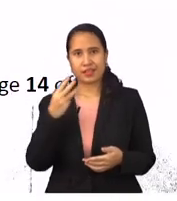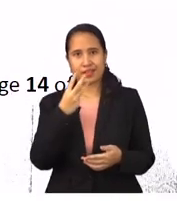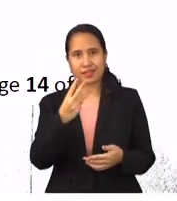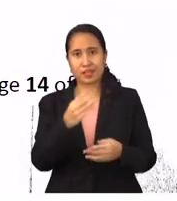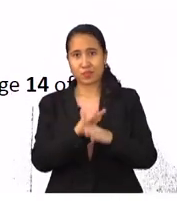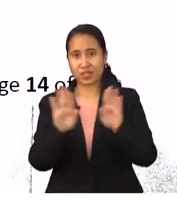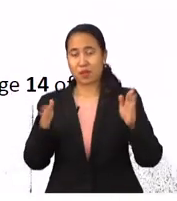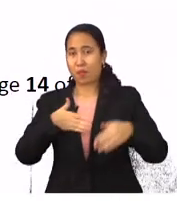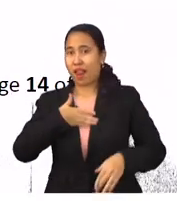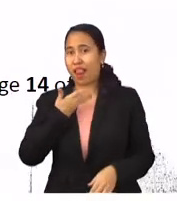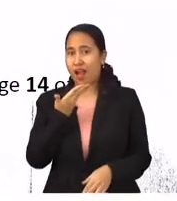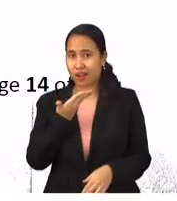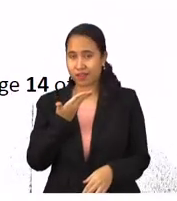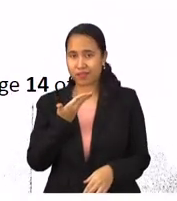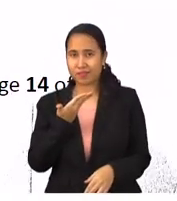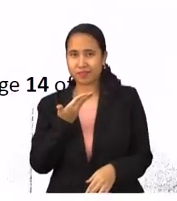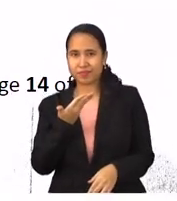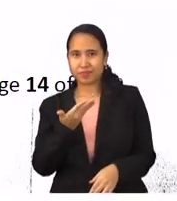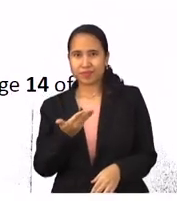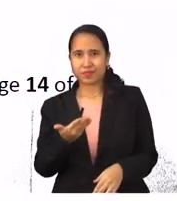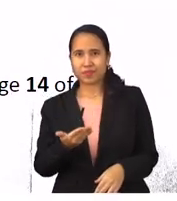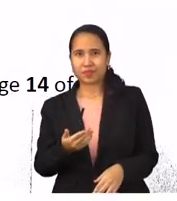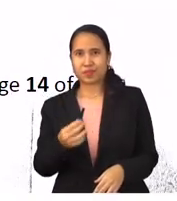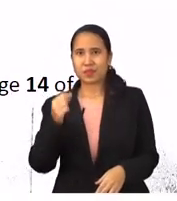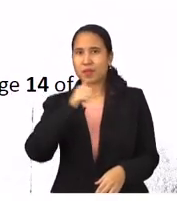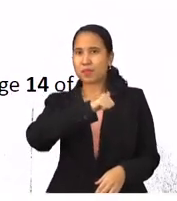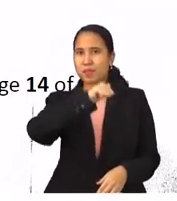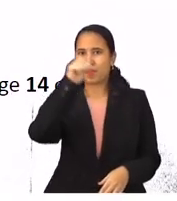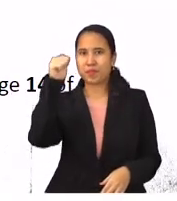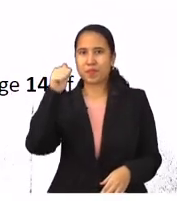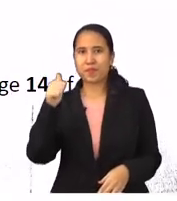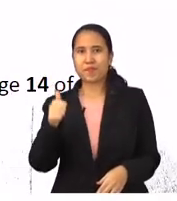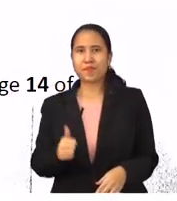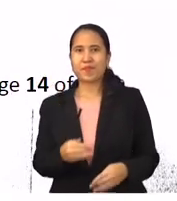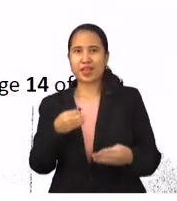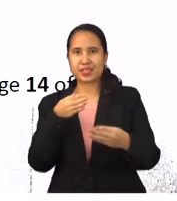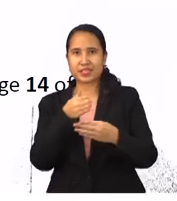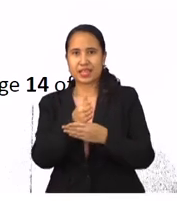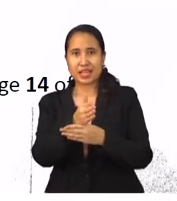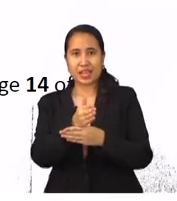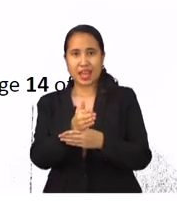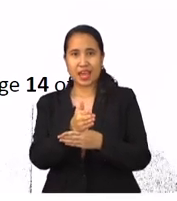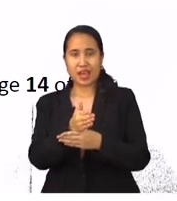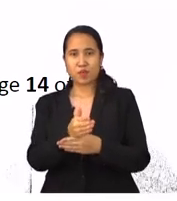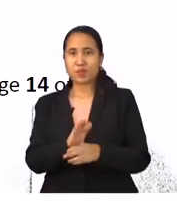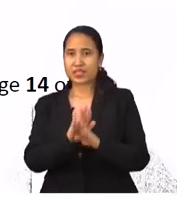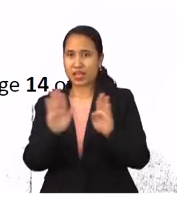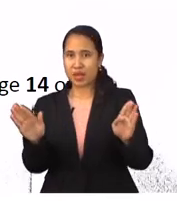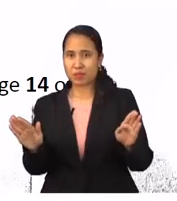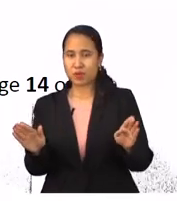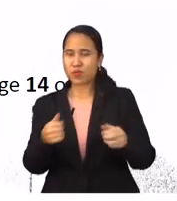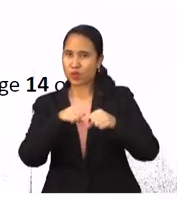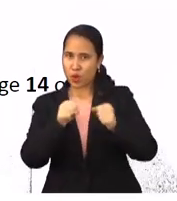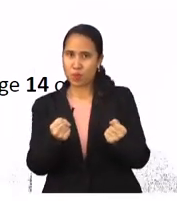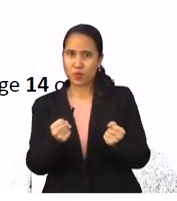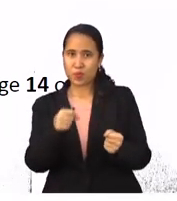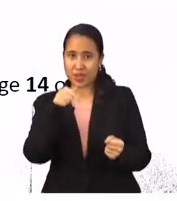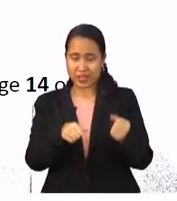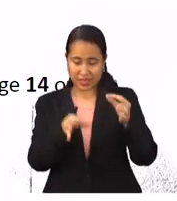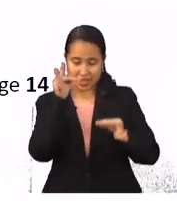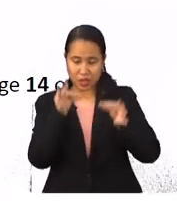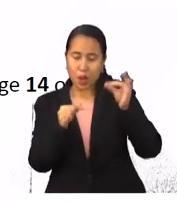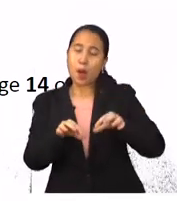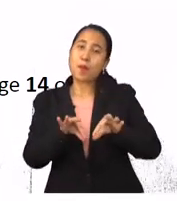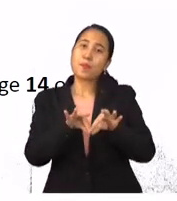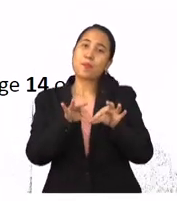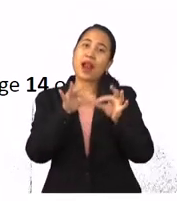beschermde belang, waarbij de optimale rechtsbescherming aan de burgers wordt geschonden. Bij deze toetsing is het van